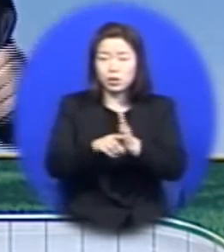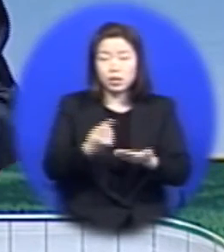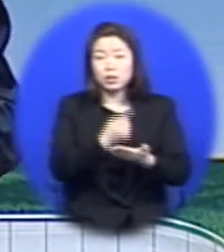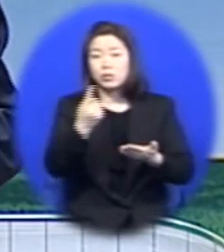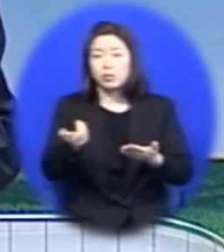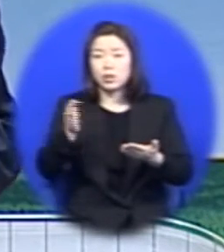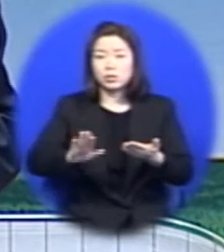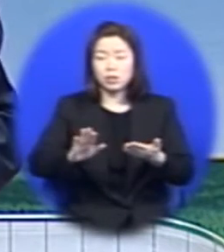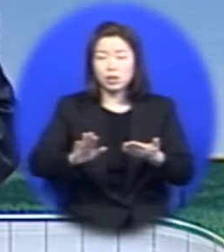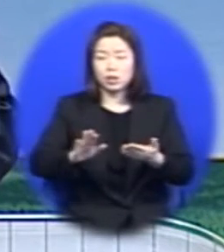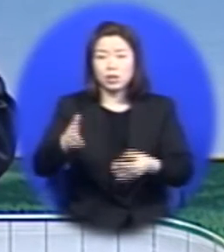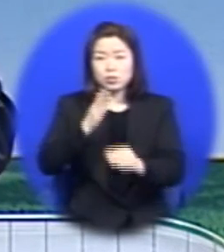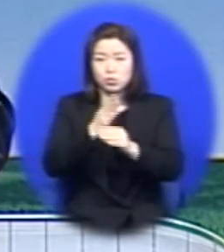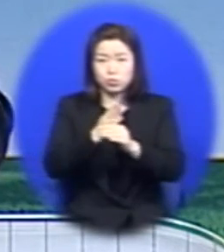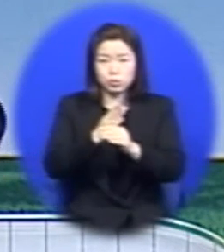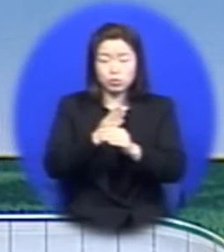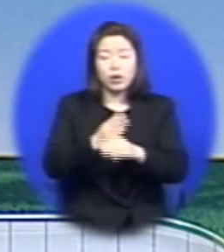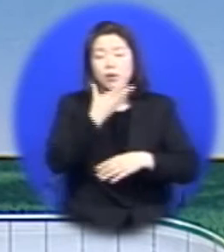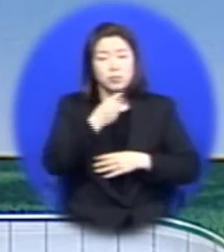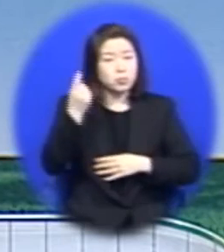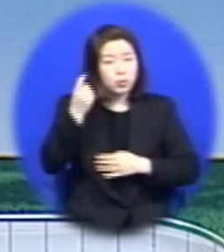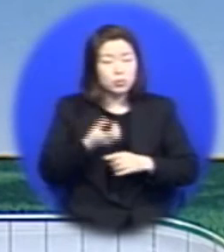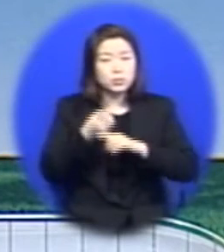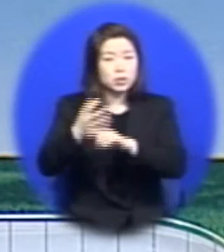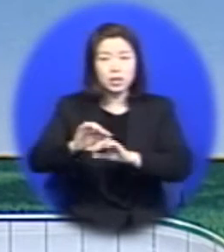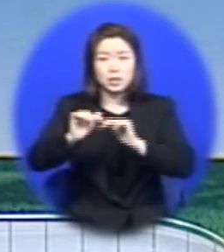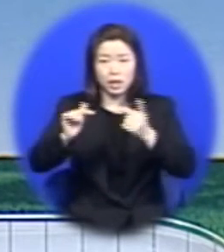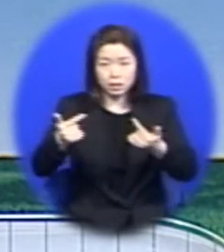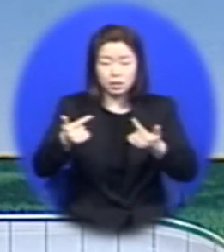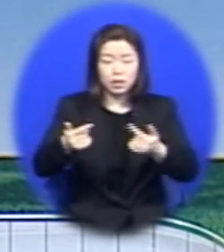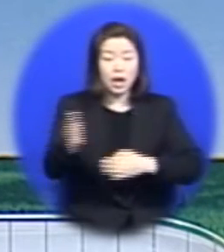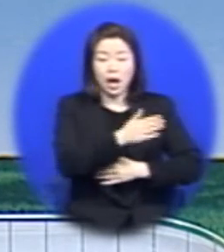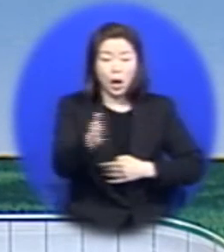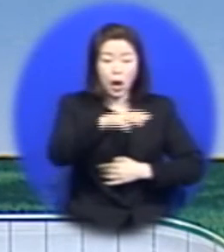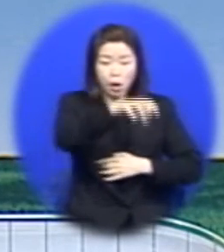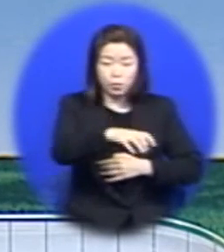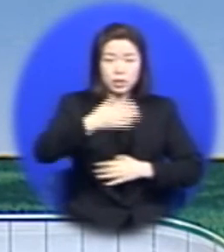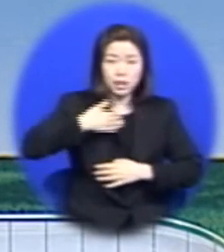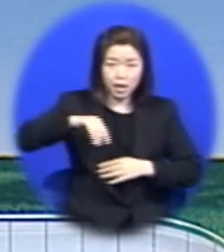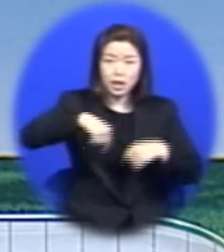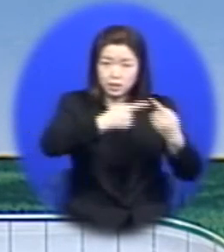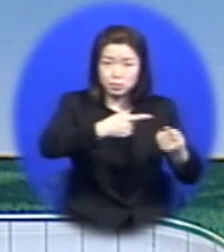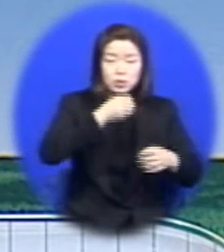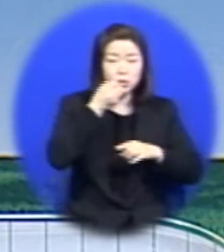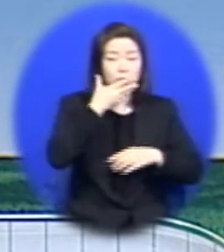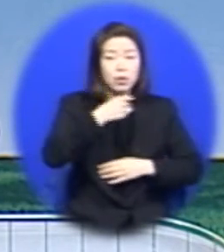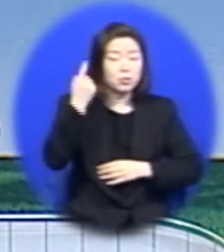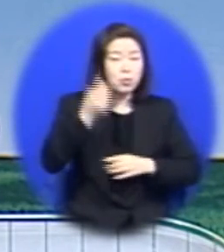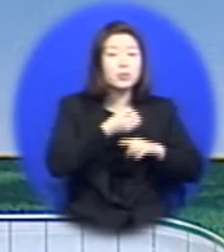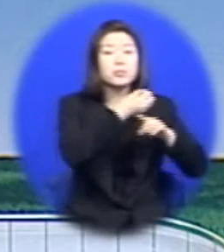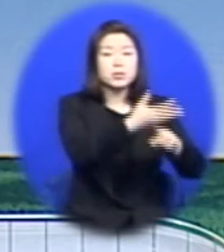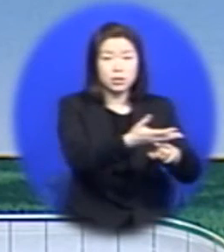곳에는 나는 가서 복음 안 전하겠다. 아무도 복음 전하지 않은 그런 곳에 내가 가서 복음 전하겠다.